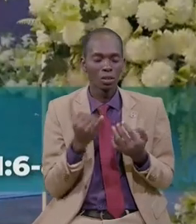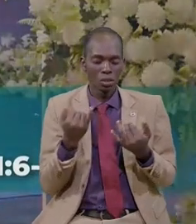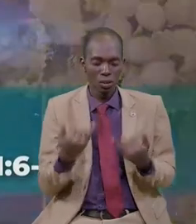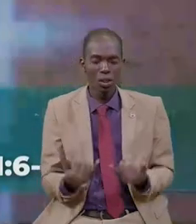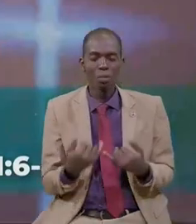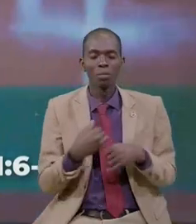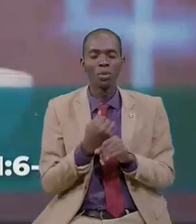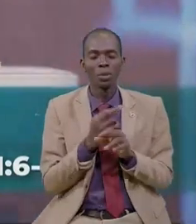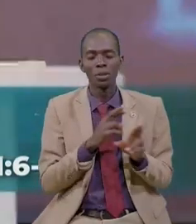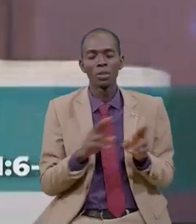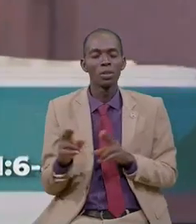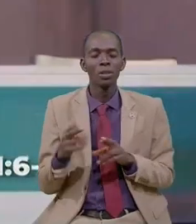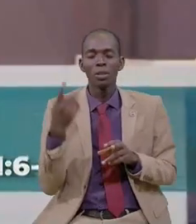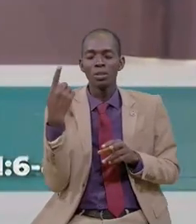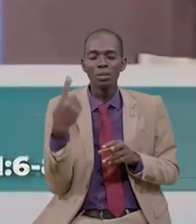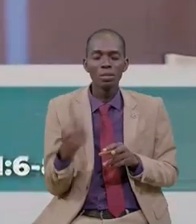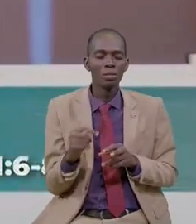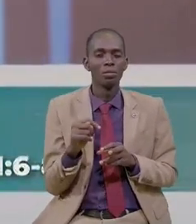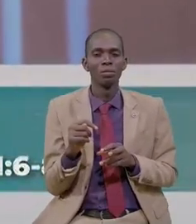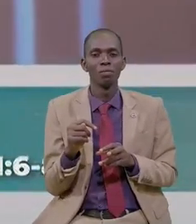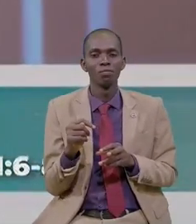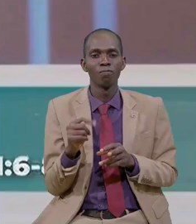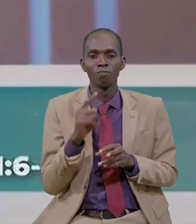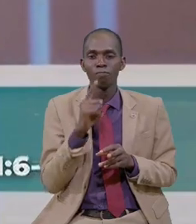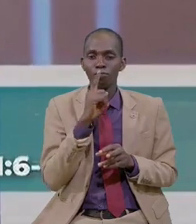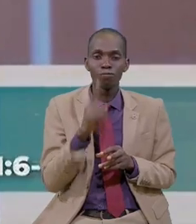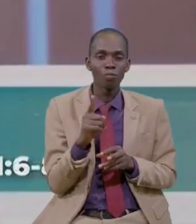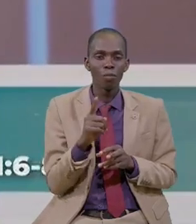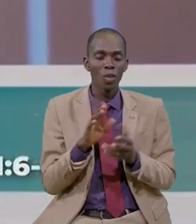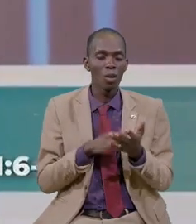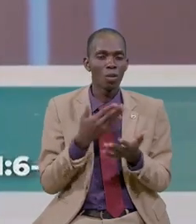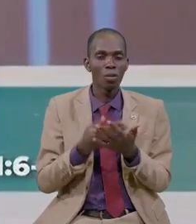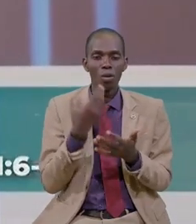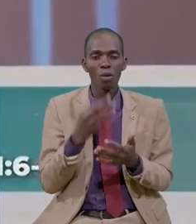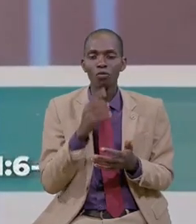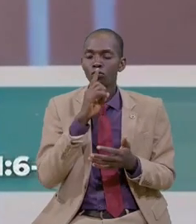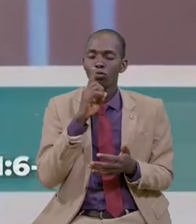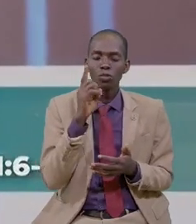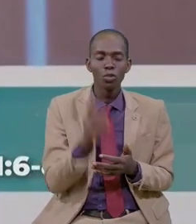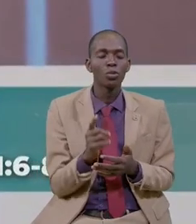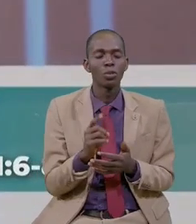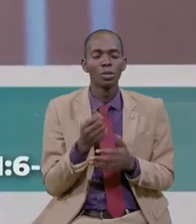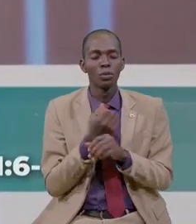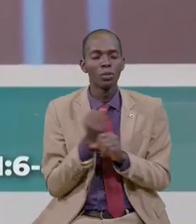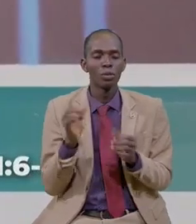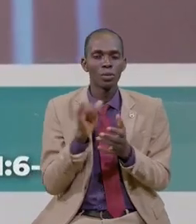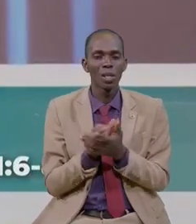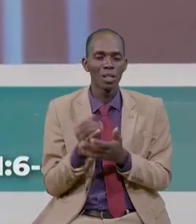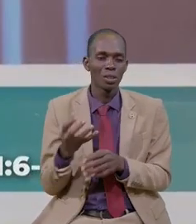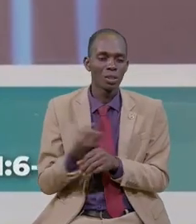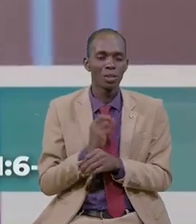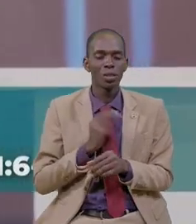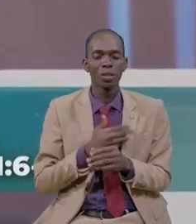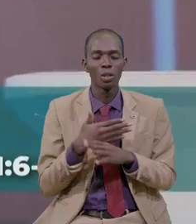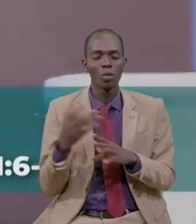La provision du vrai salut qui nous sauve du péché, qui nous sort